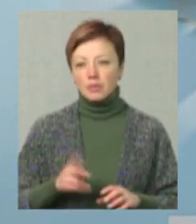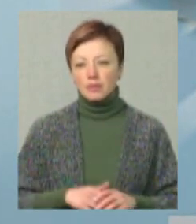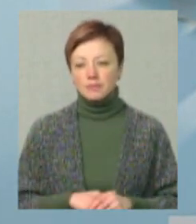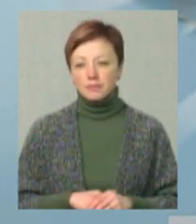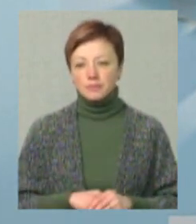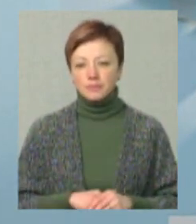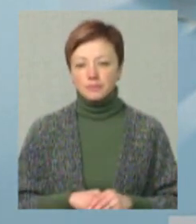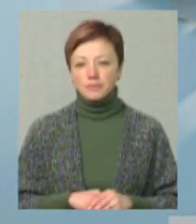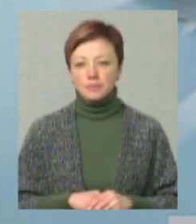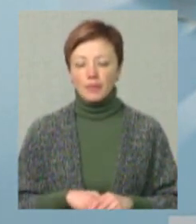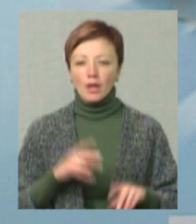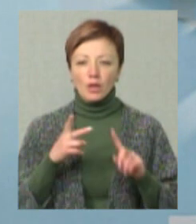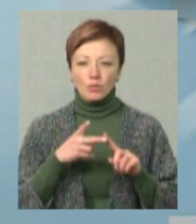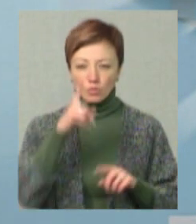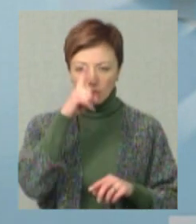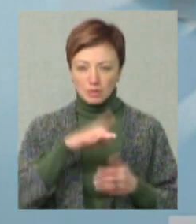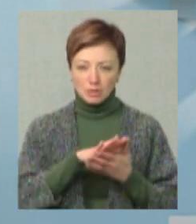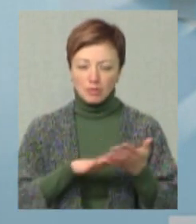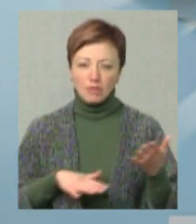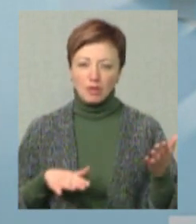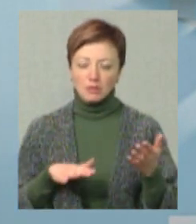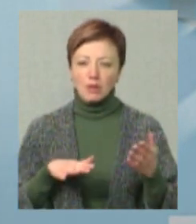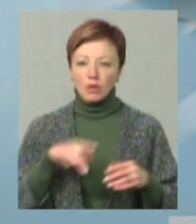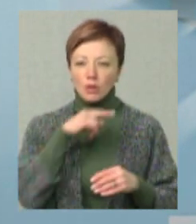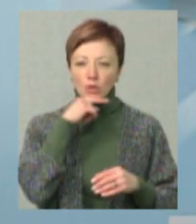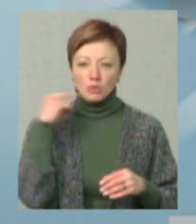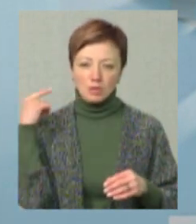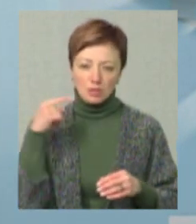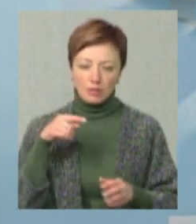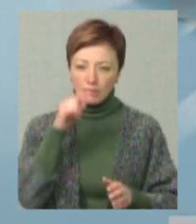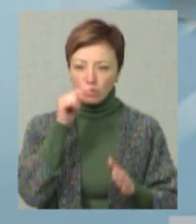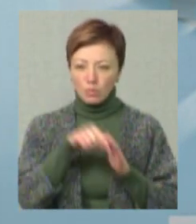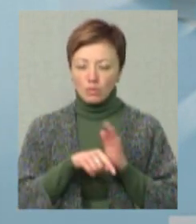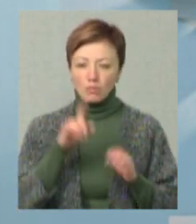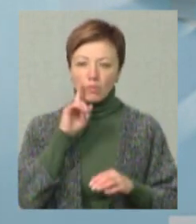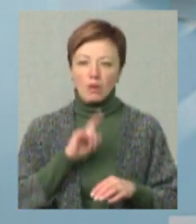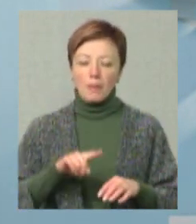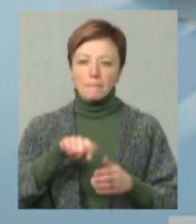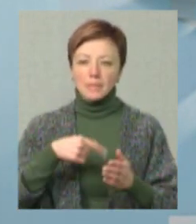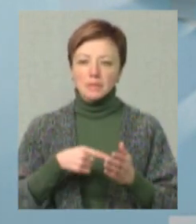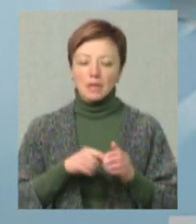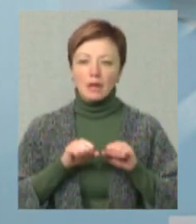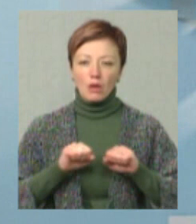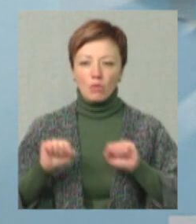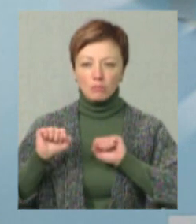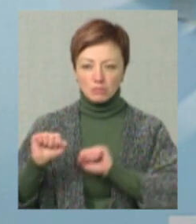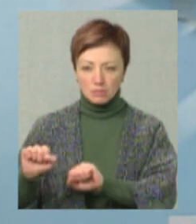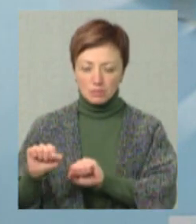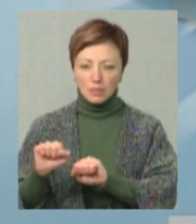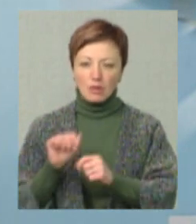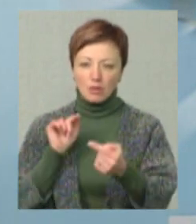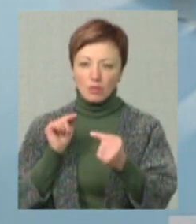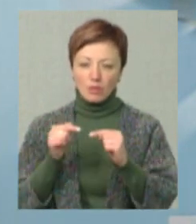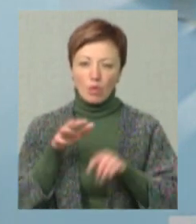мову Ольга Рибак. Другий місяць триває повномасштабне російське вторгнення. Поки міста-герої тримають оборону та дають